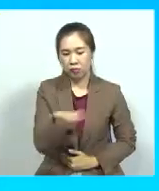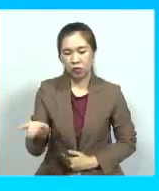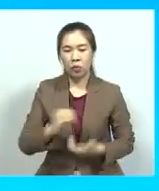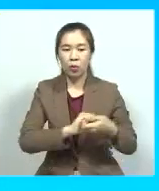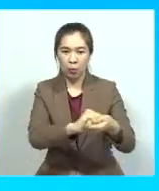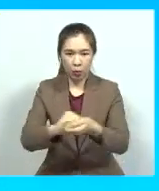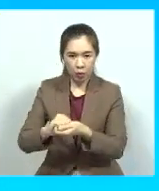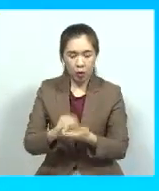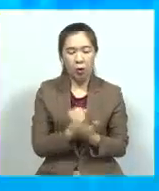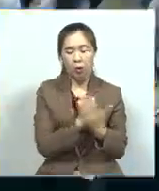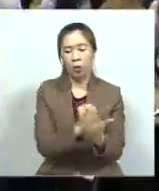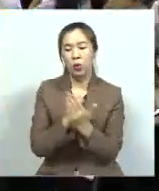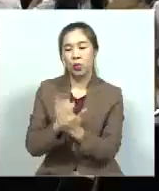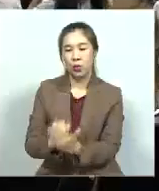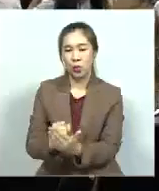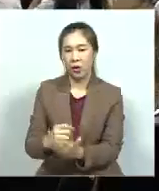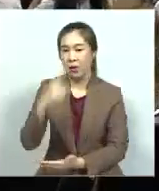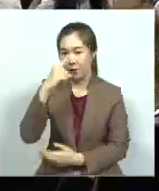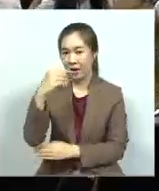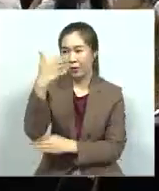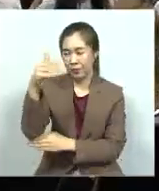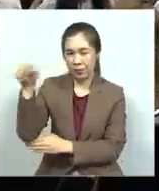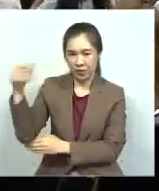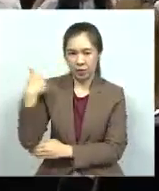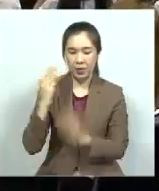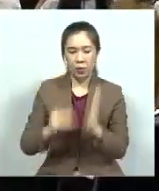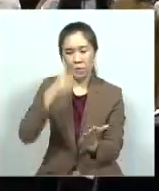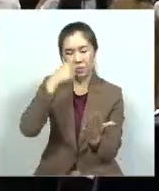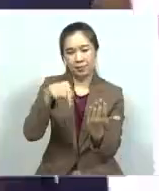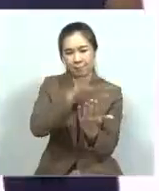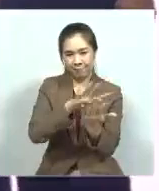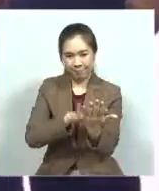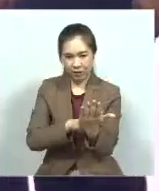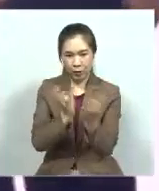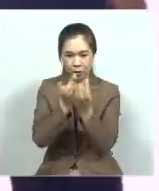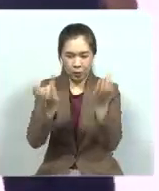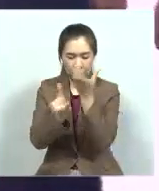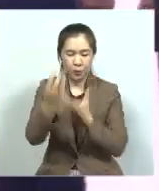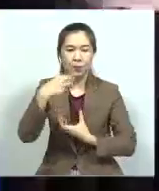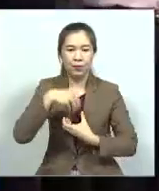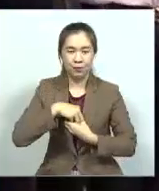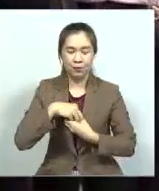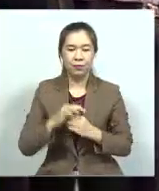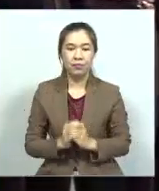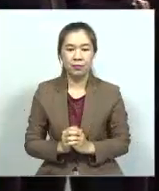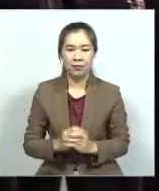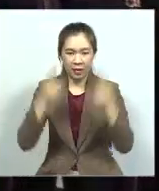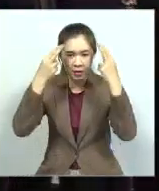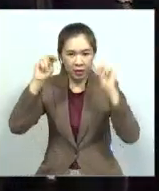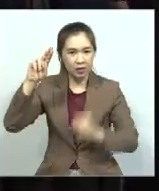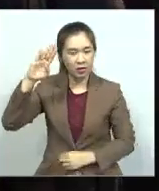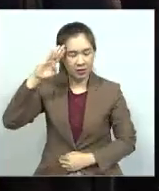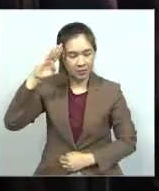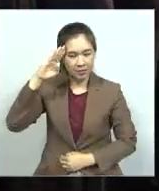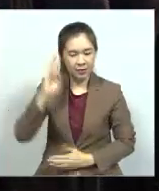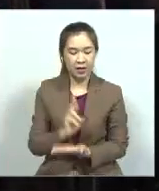แก้ปัญหาทำให้ต่างชาติมั่นใจว่าเป็นประเทศไทยที่มีธรรมาภิบาลโอกาสนี้นายกรัฐมนตรีได้มอบรางวัล